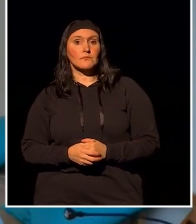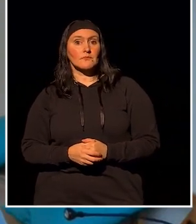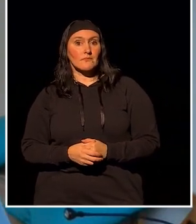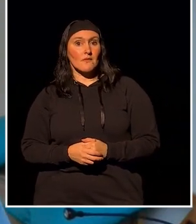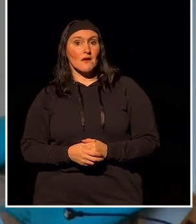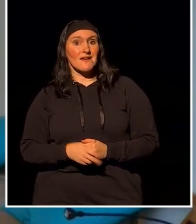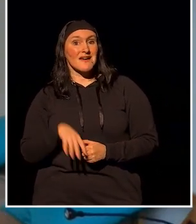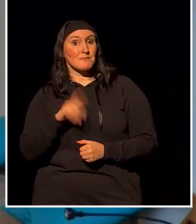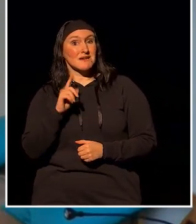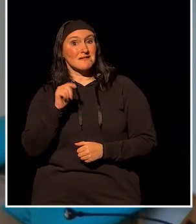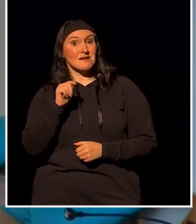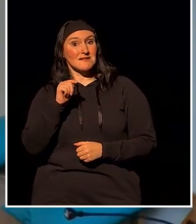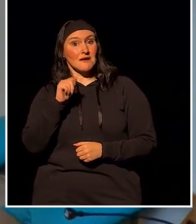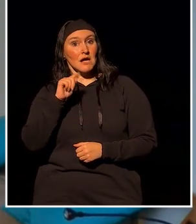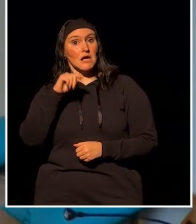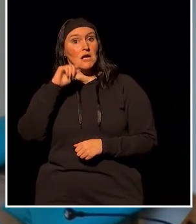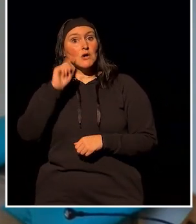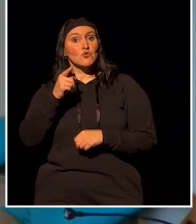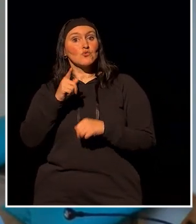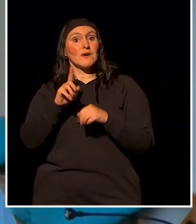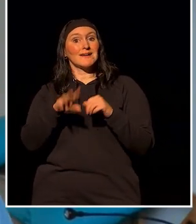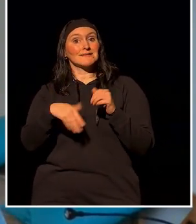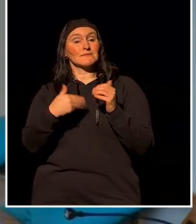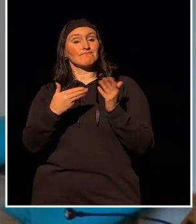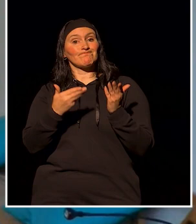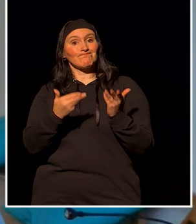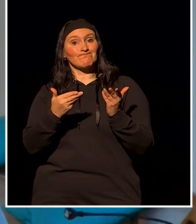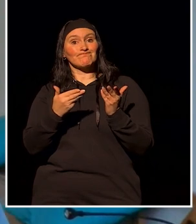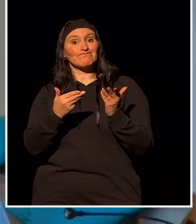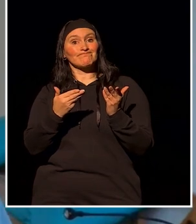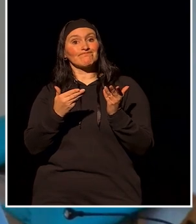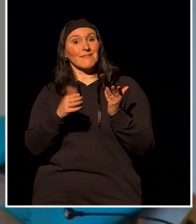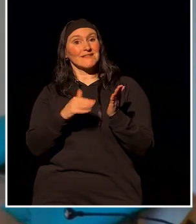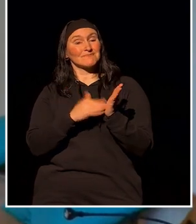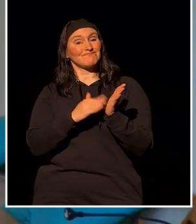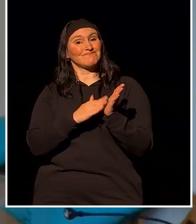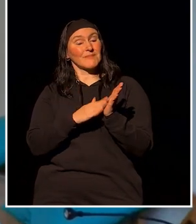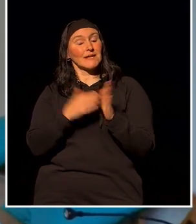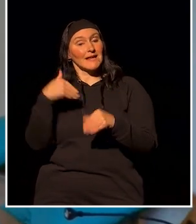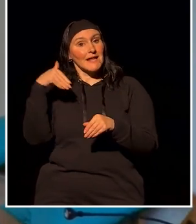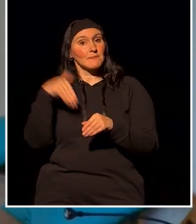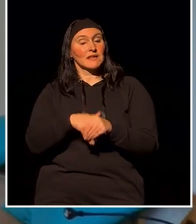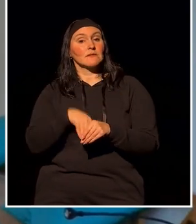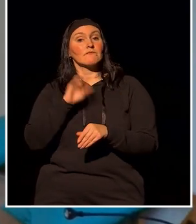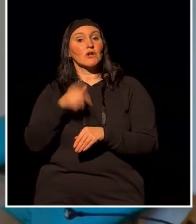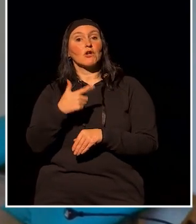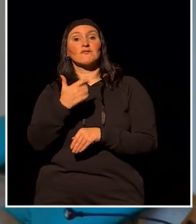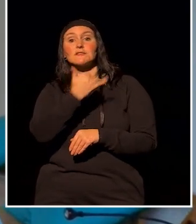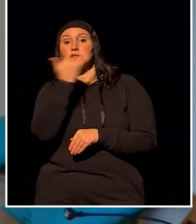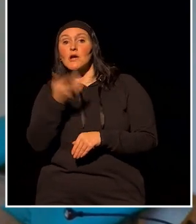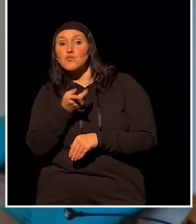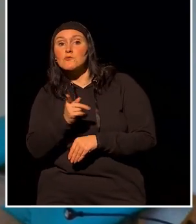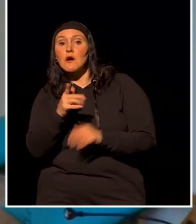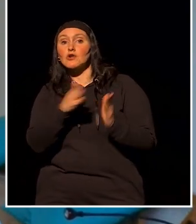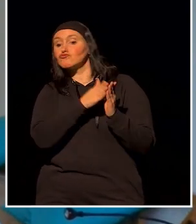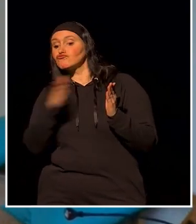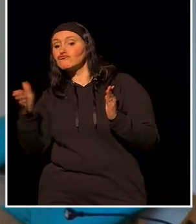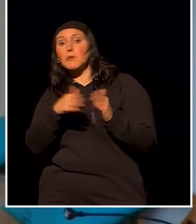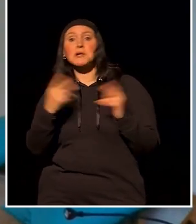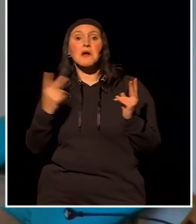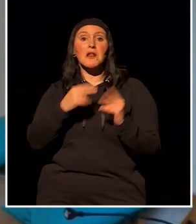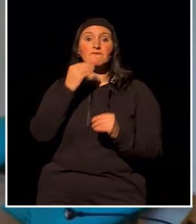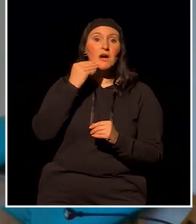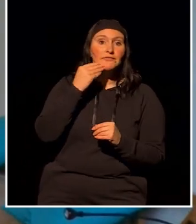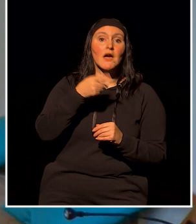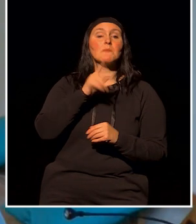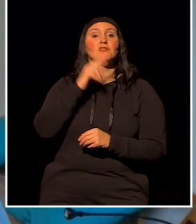Grundelement. Da kann man ganz egal, wo man anfängt im 20. Jahrhundert, man sieht, dass das immer wieder eins der